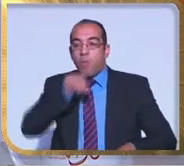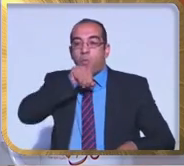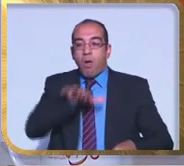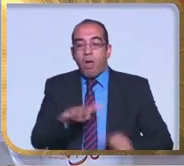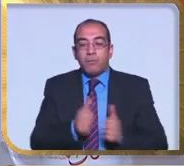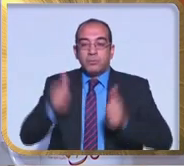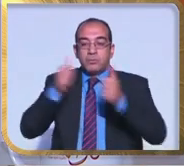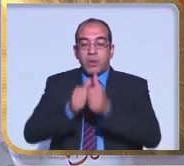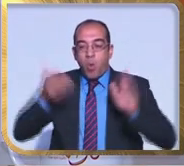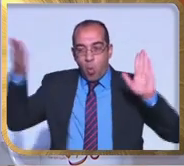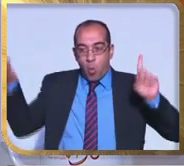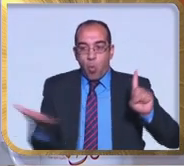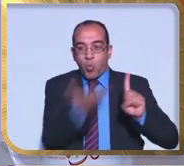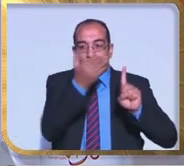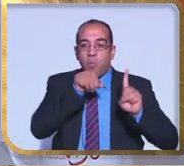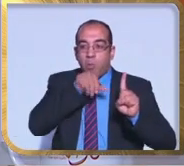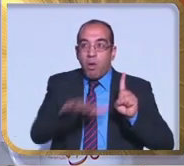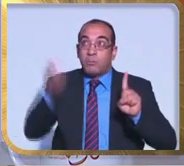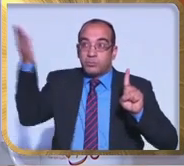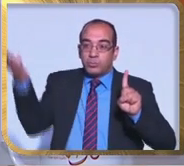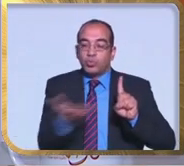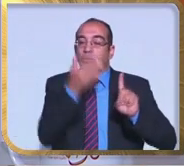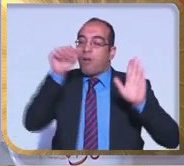الكريم وأنه رسول مرسل من عند ربه،